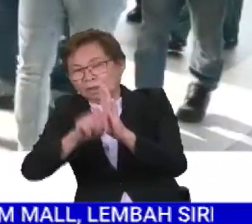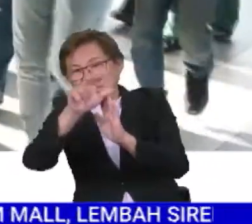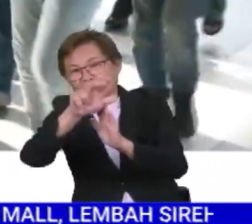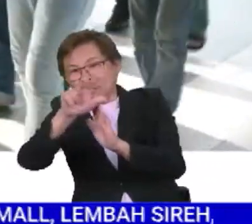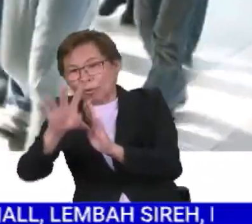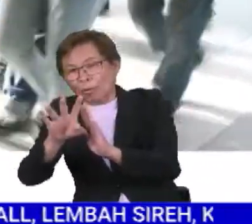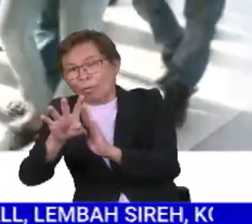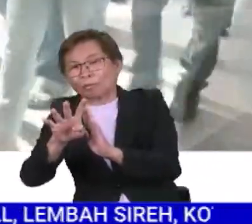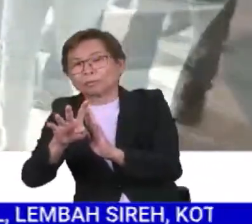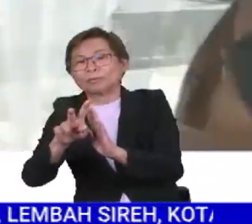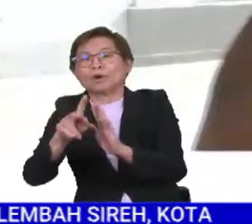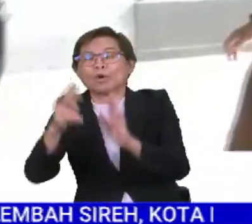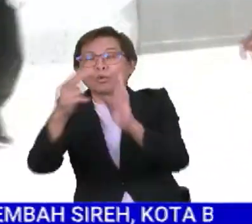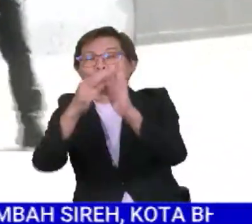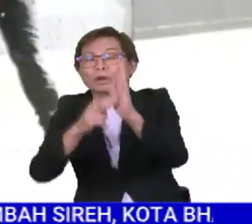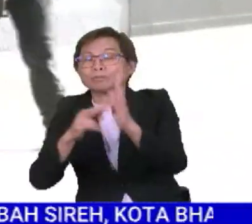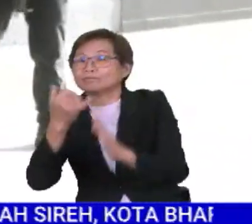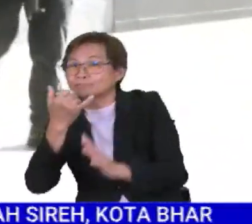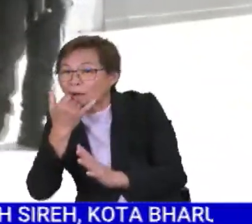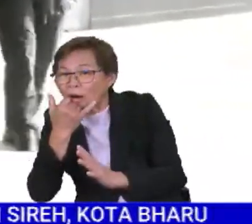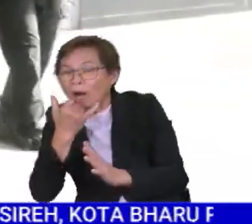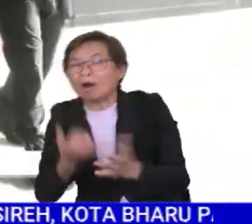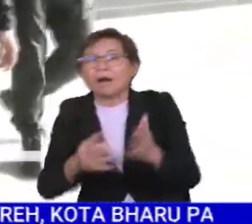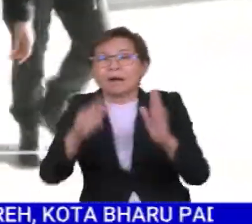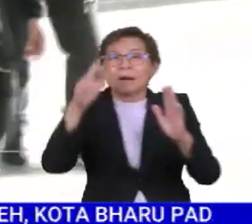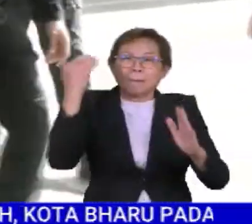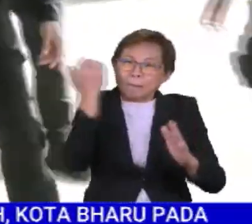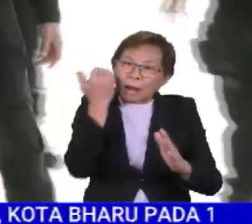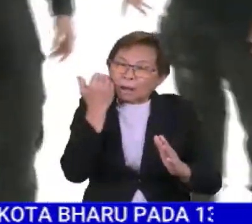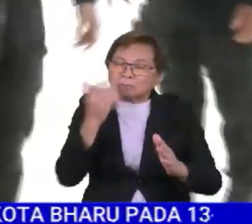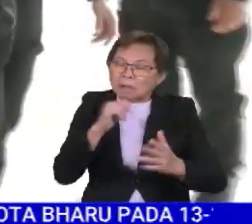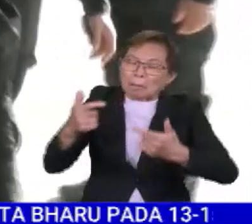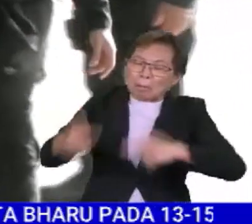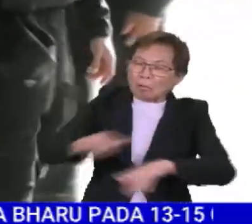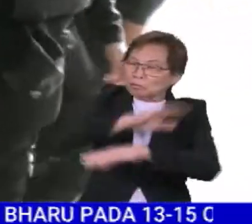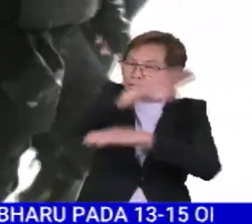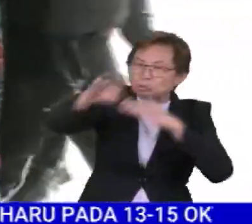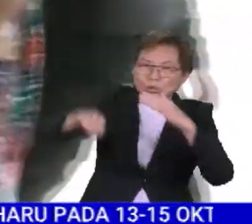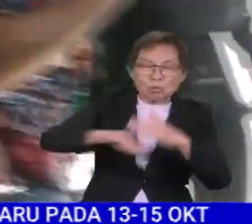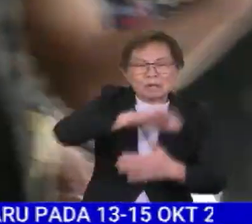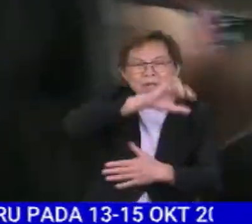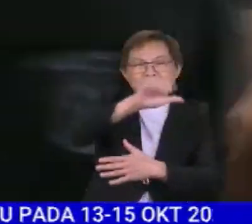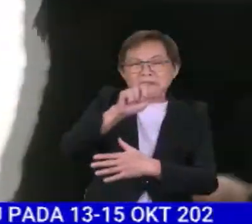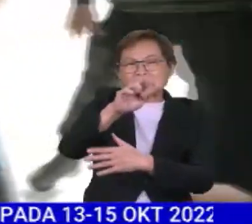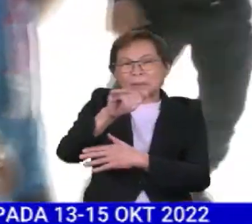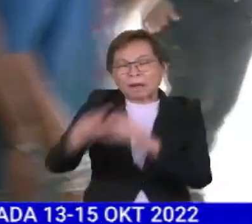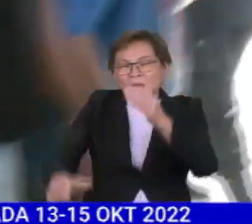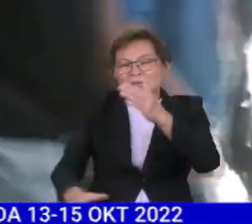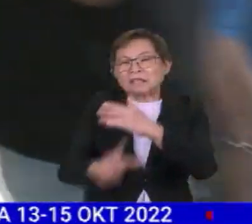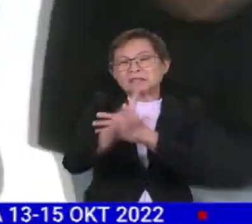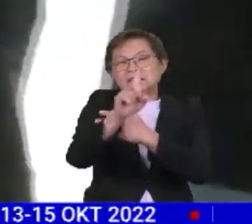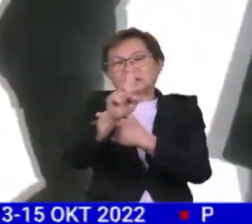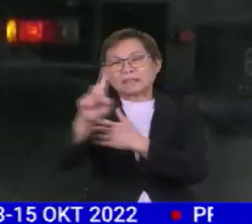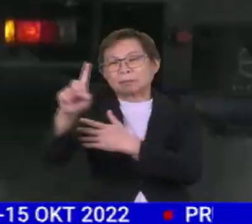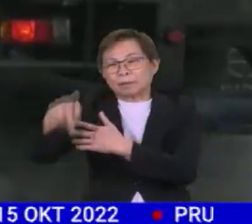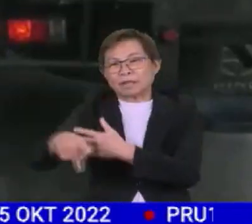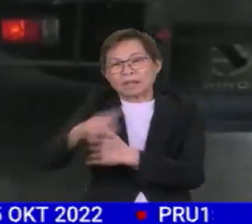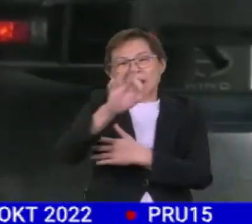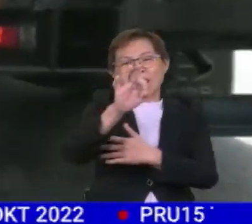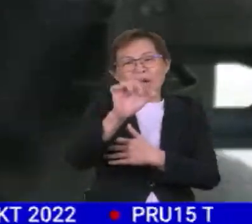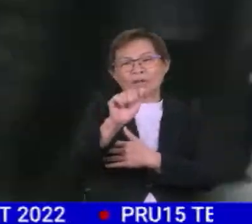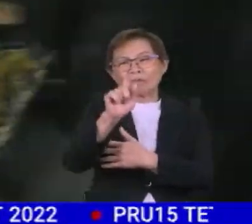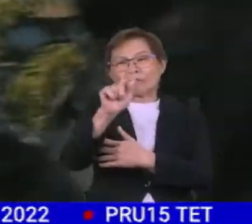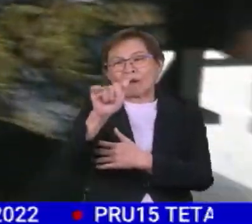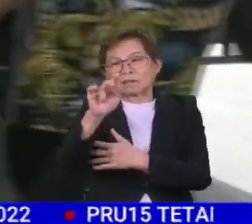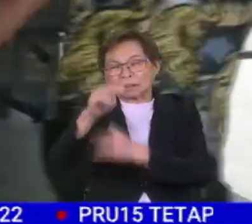34 kanon maka mah tidak membenarkan ke semua tertuduh dijamin selepas Ti Fatin Hanum